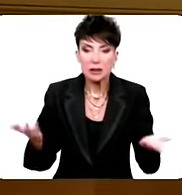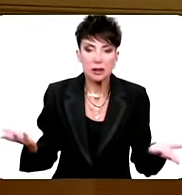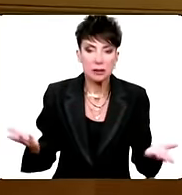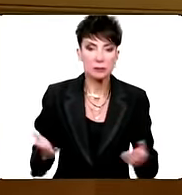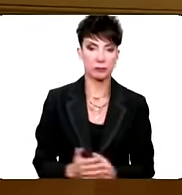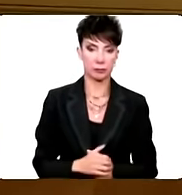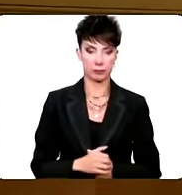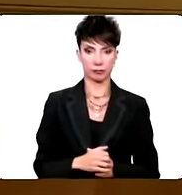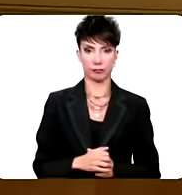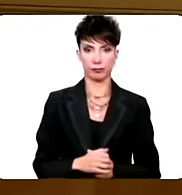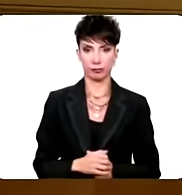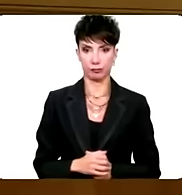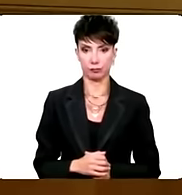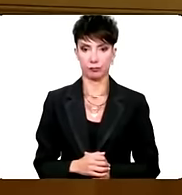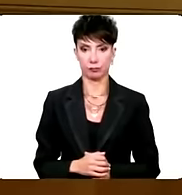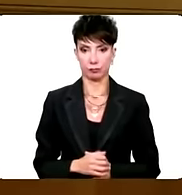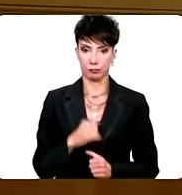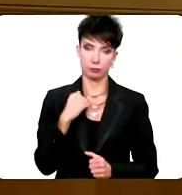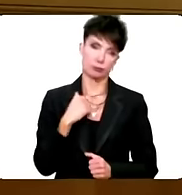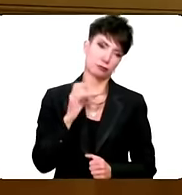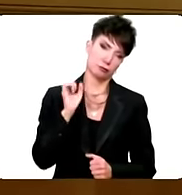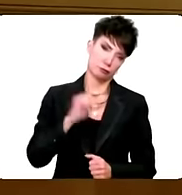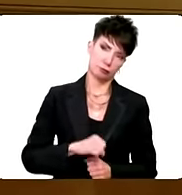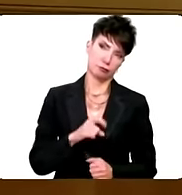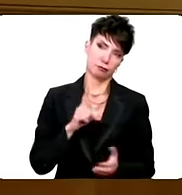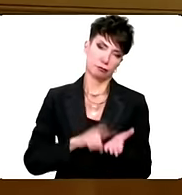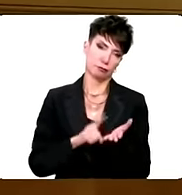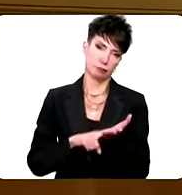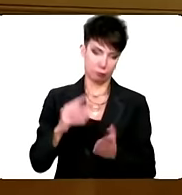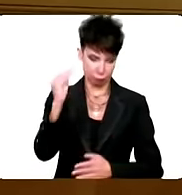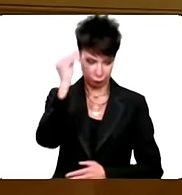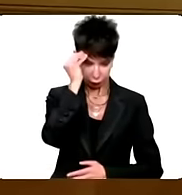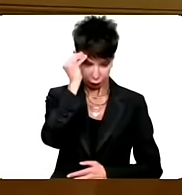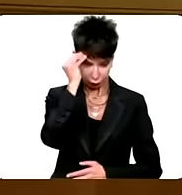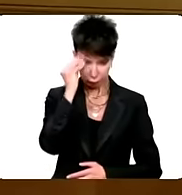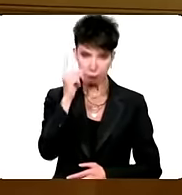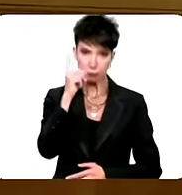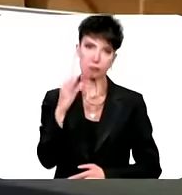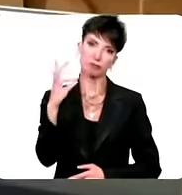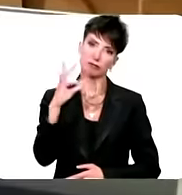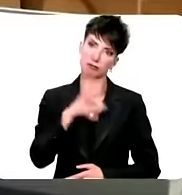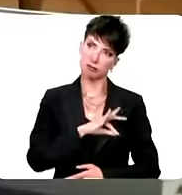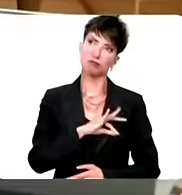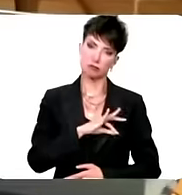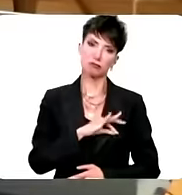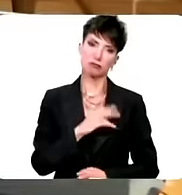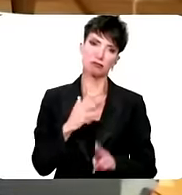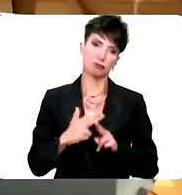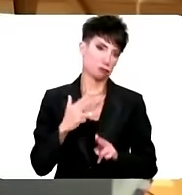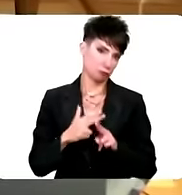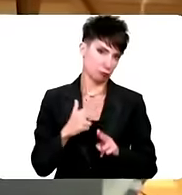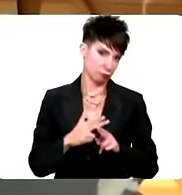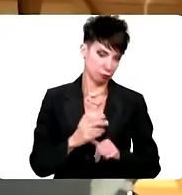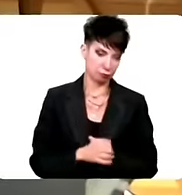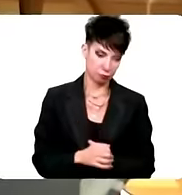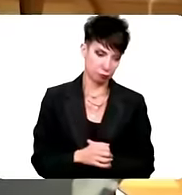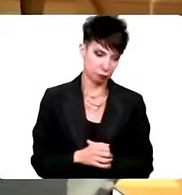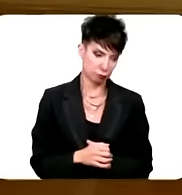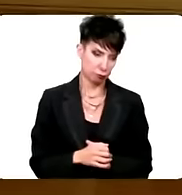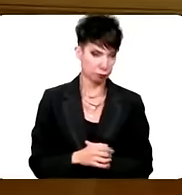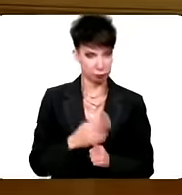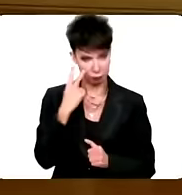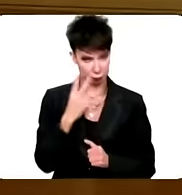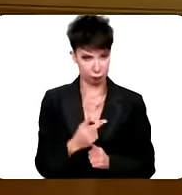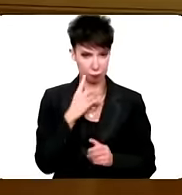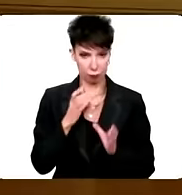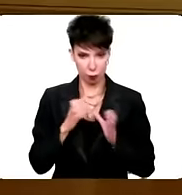συγκρατήσω κάτι, το οποίο νομίζω ότι είναι ωφέλιμο τελικά. Εγώ διέκρινα από τους εκπροσώπους των κομμάτων, των μεγάλων κομμάτων τουλάχιστον,